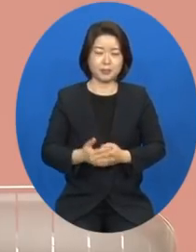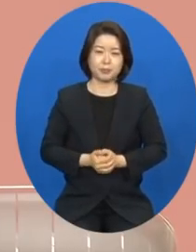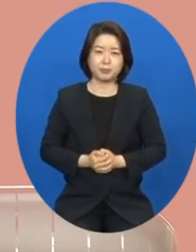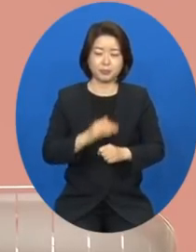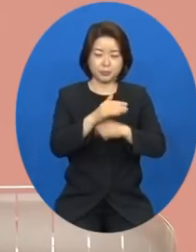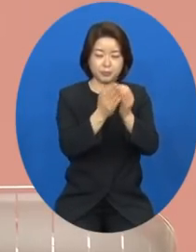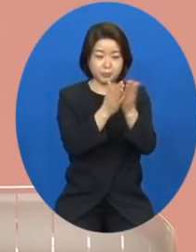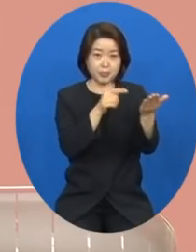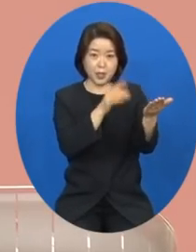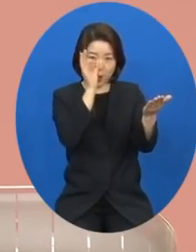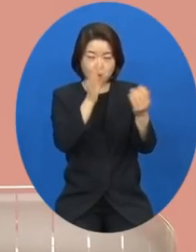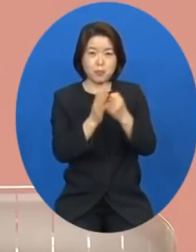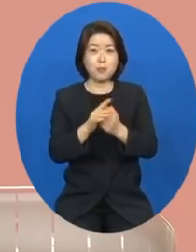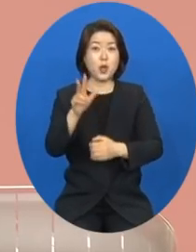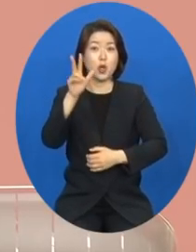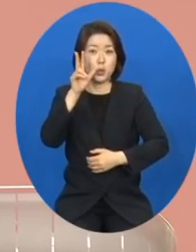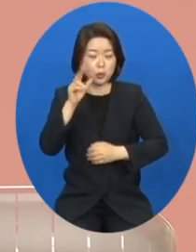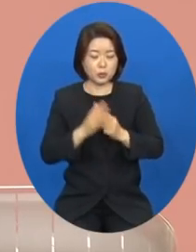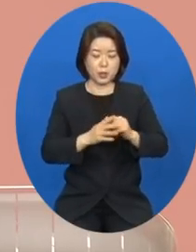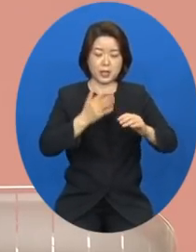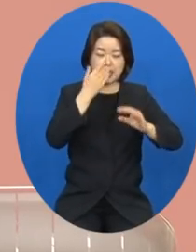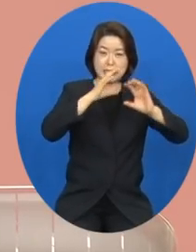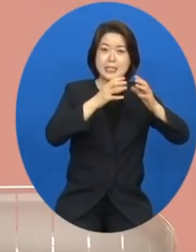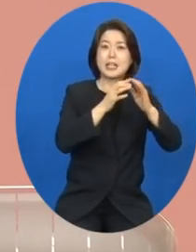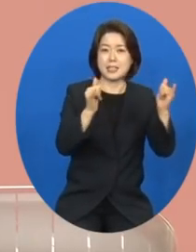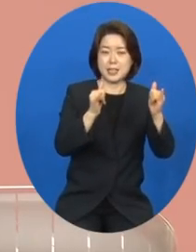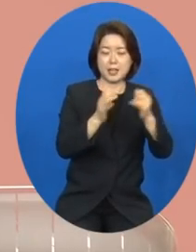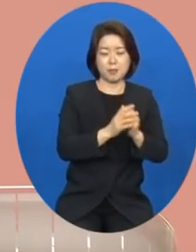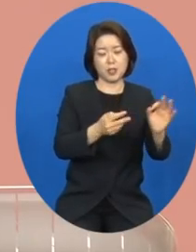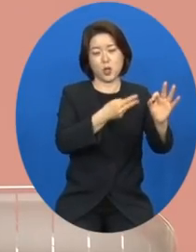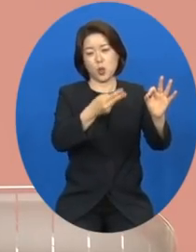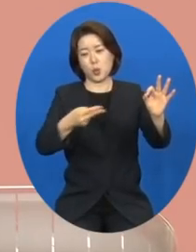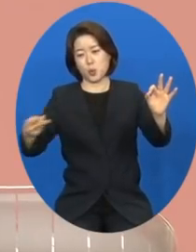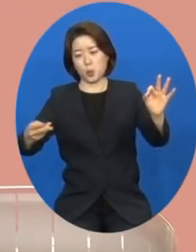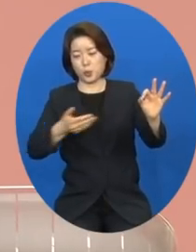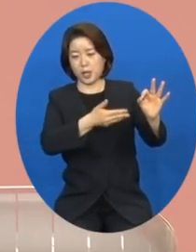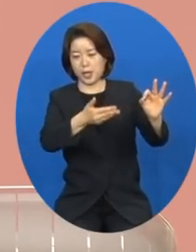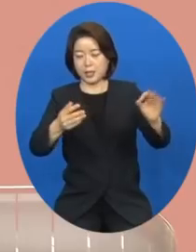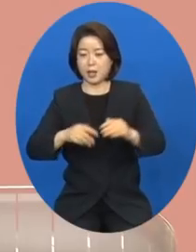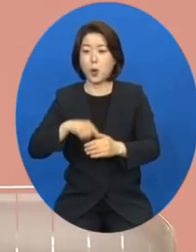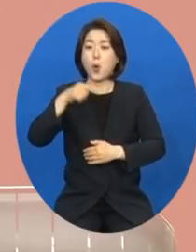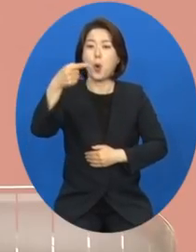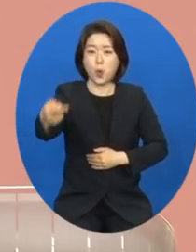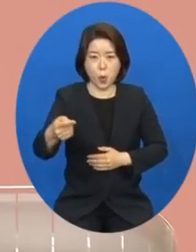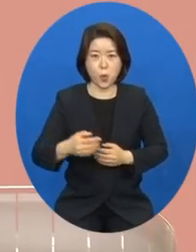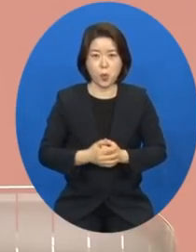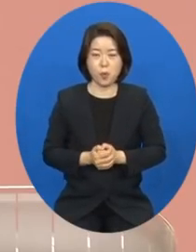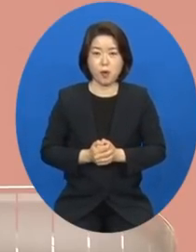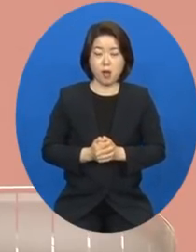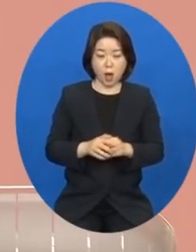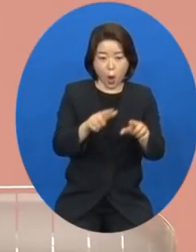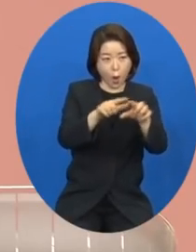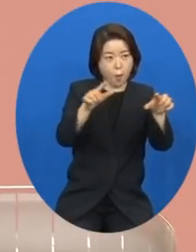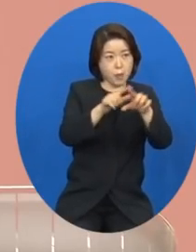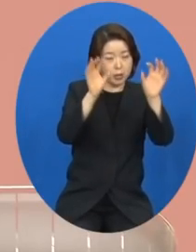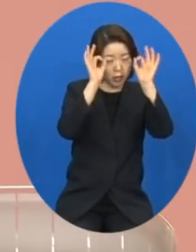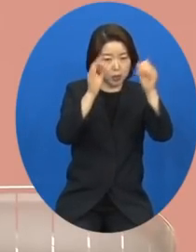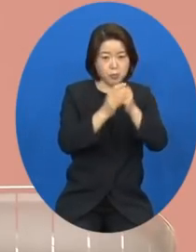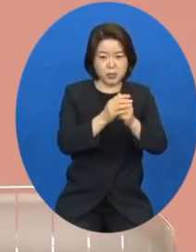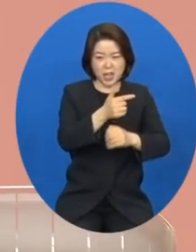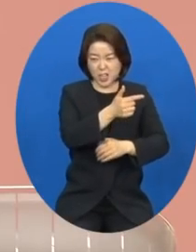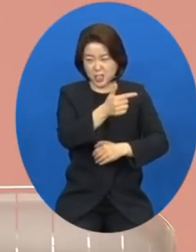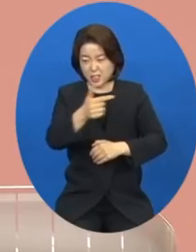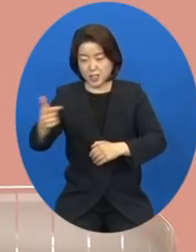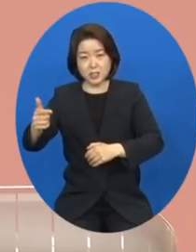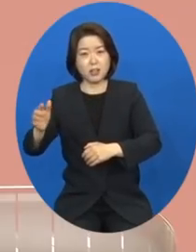본문에 보면 요 여호수아와 이스라엘 백성들이 요단강을 건너 씁니다 요단강 이 평소에는 뭐 그렇게 큰 가는 아닙니다